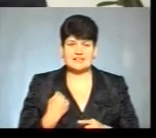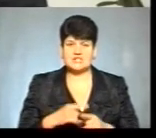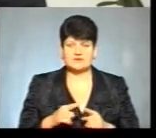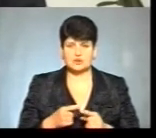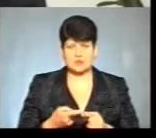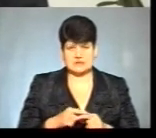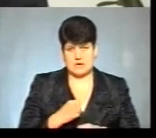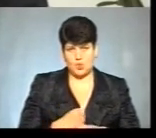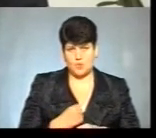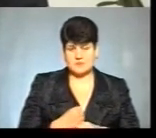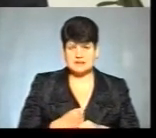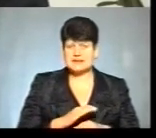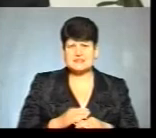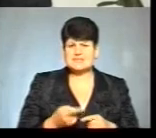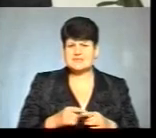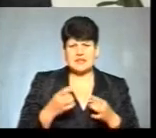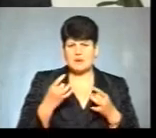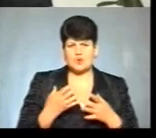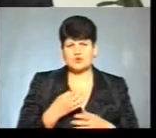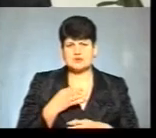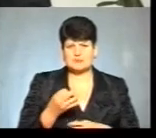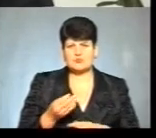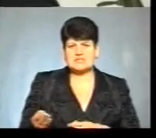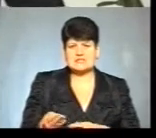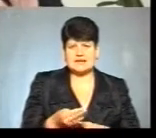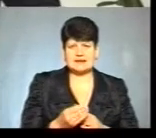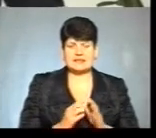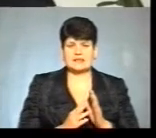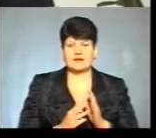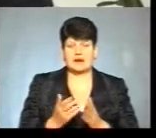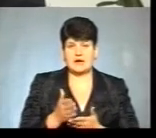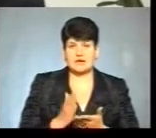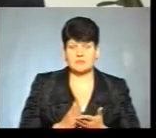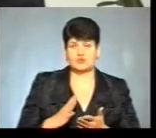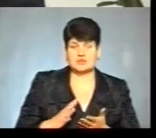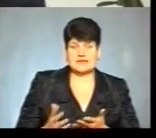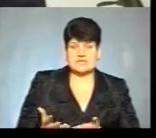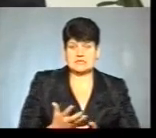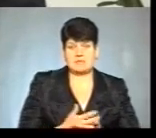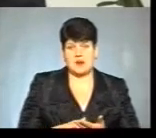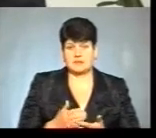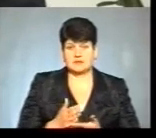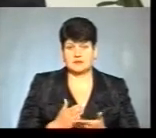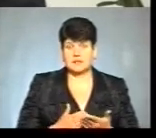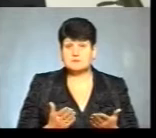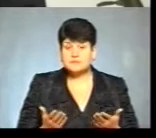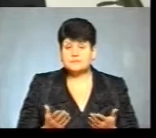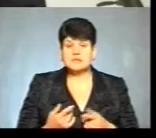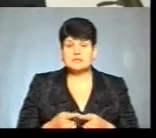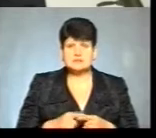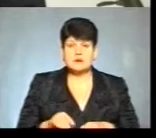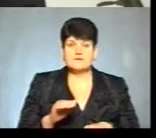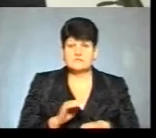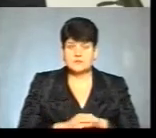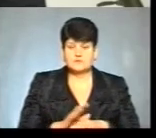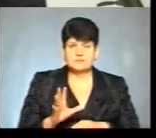робиться. Так? Це не просто посіяти хліб і дочекатися і зібрати хліб. Так? От. Тому фактично